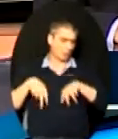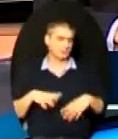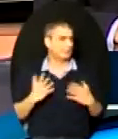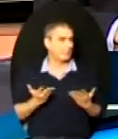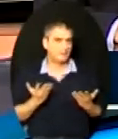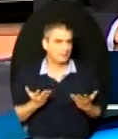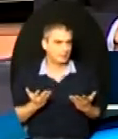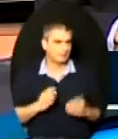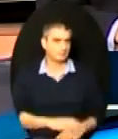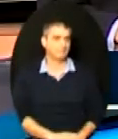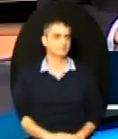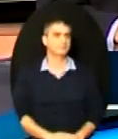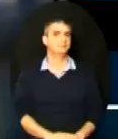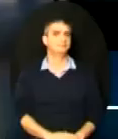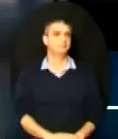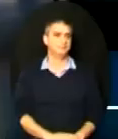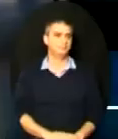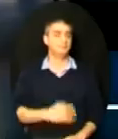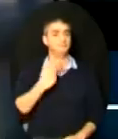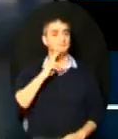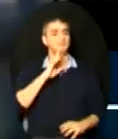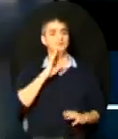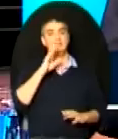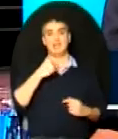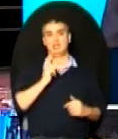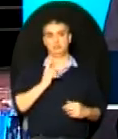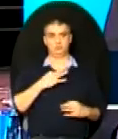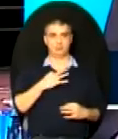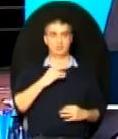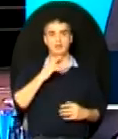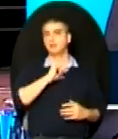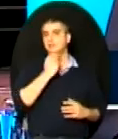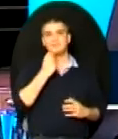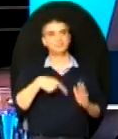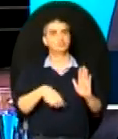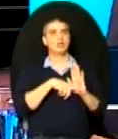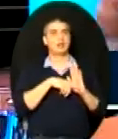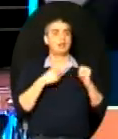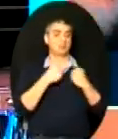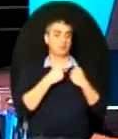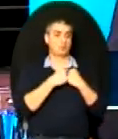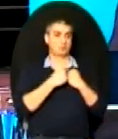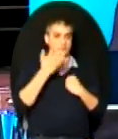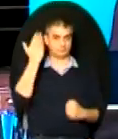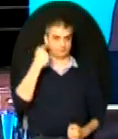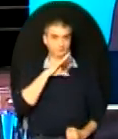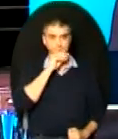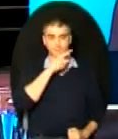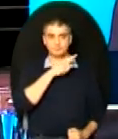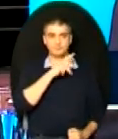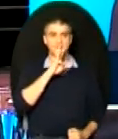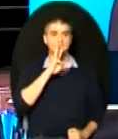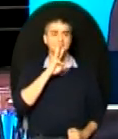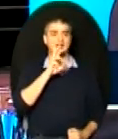לכאן. תודה רבה. הקריאה האישית שלי היא על שיא שלילי בתאונות הדרכים. לפני כן דיברה